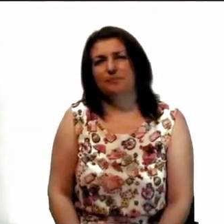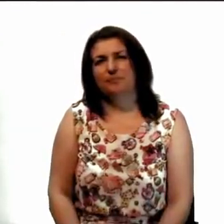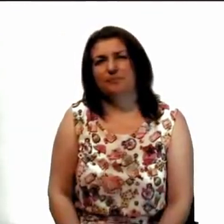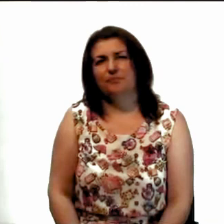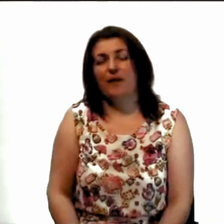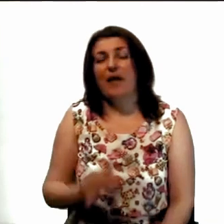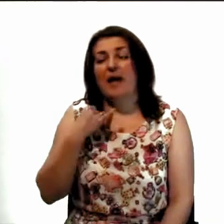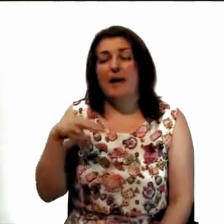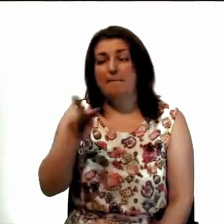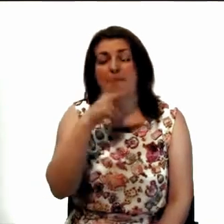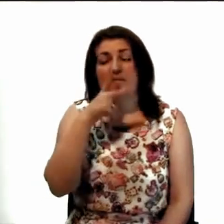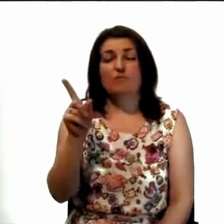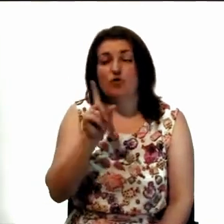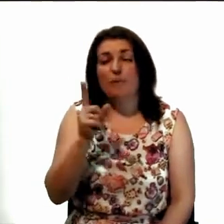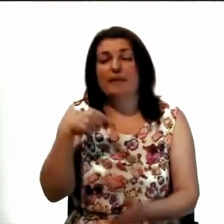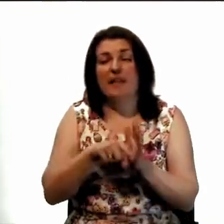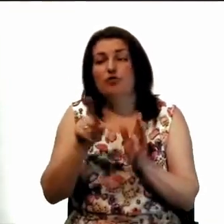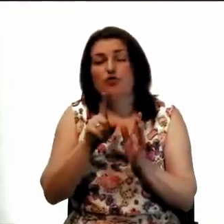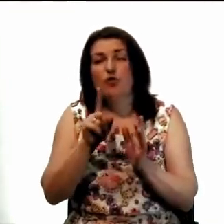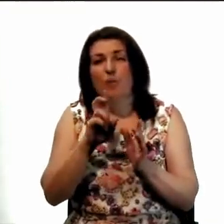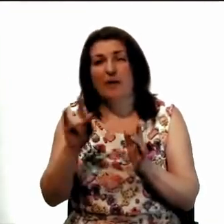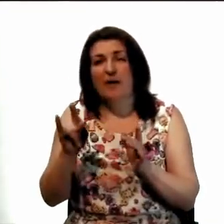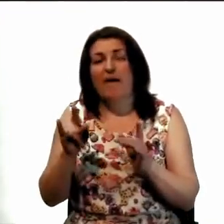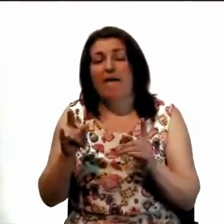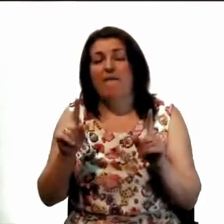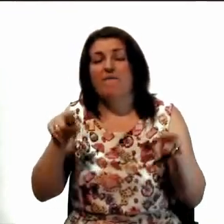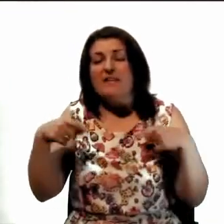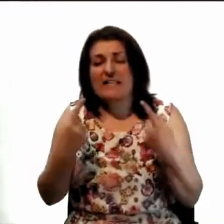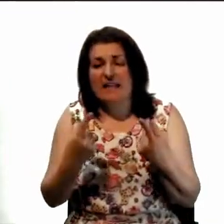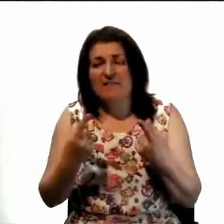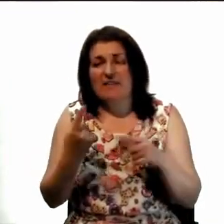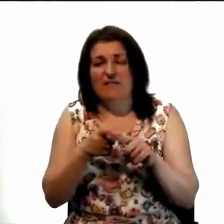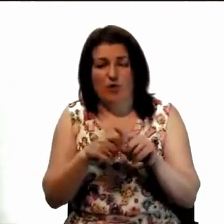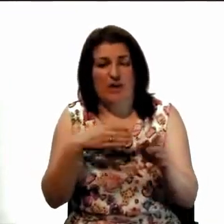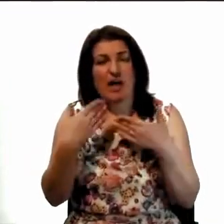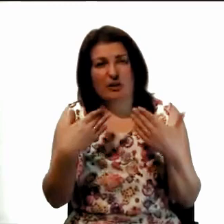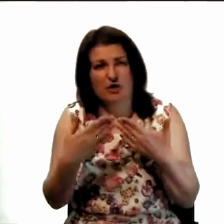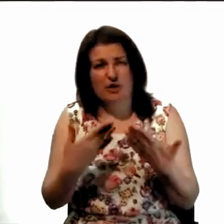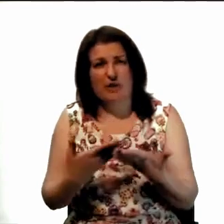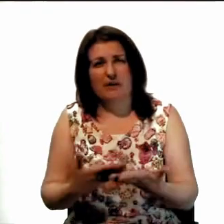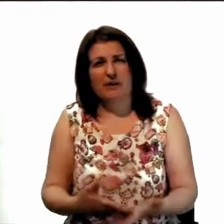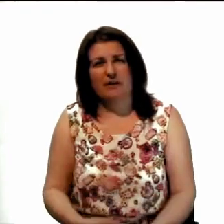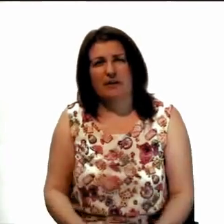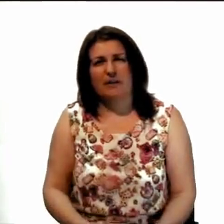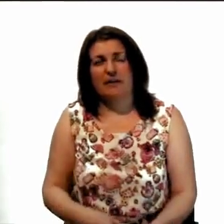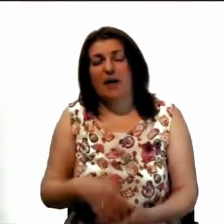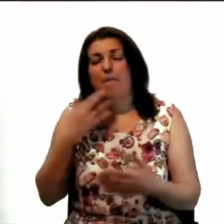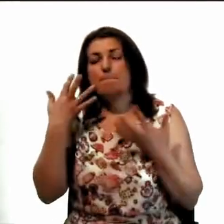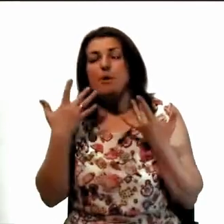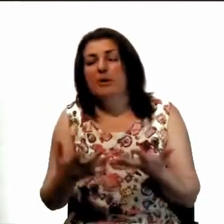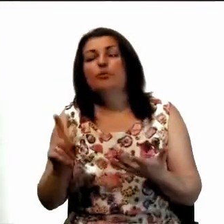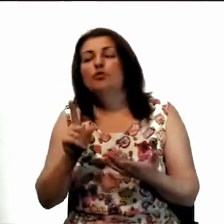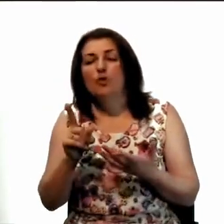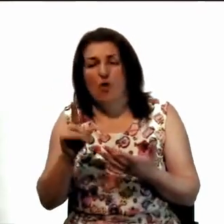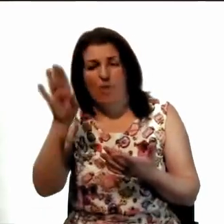И мы видим, что для того, чтобы восстановились эти отношения, потребовался что?